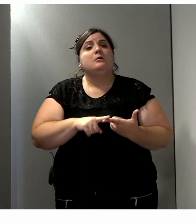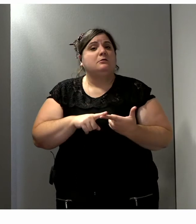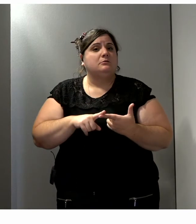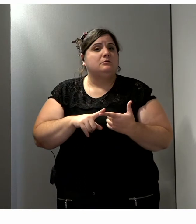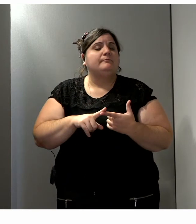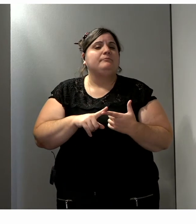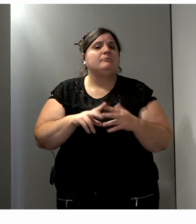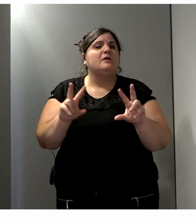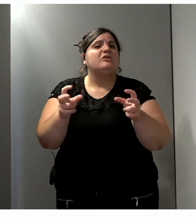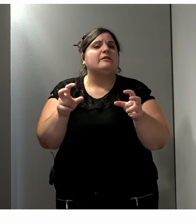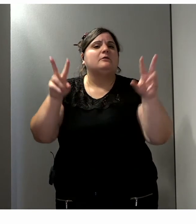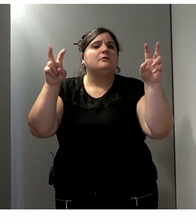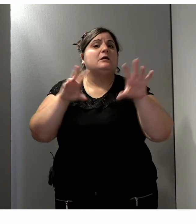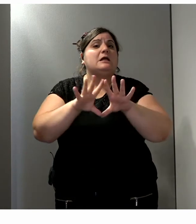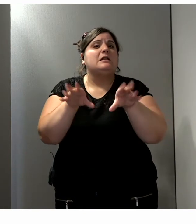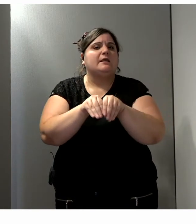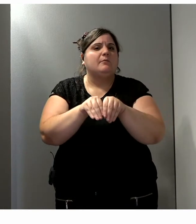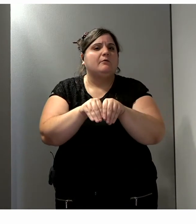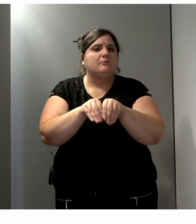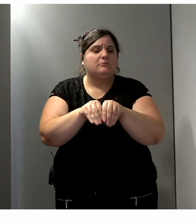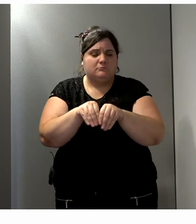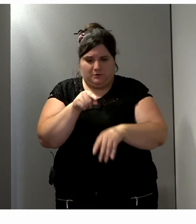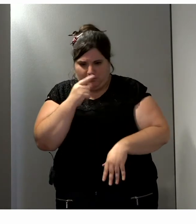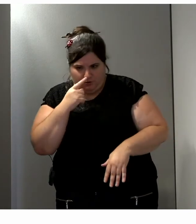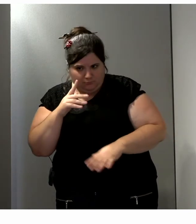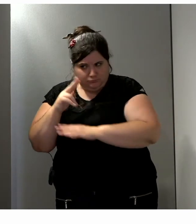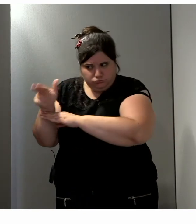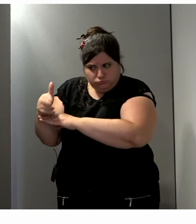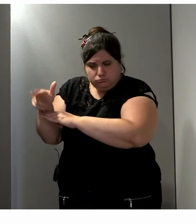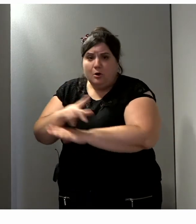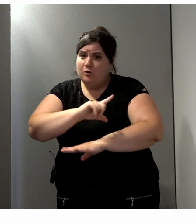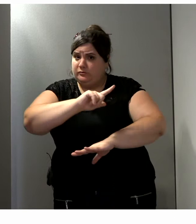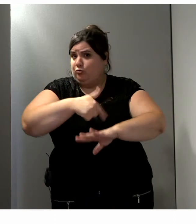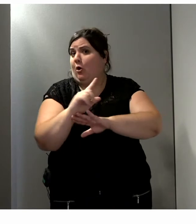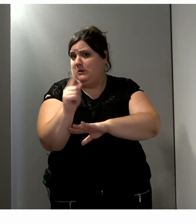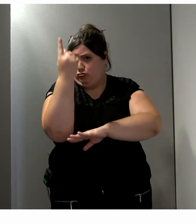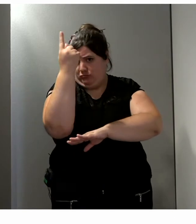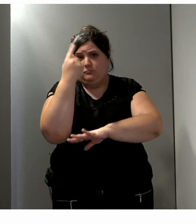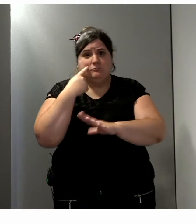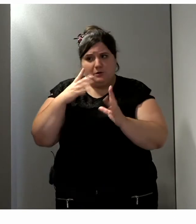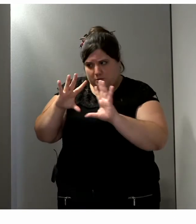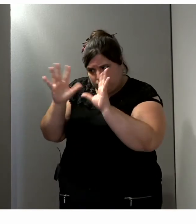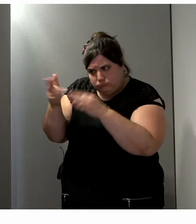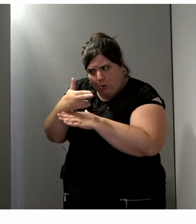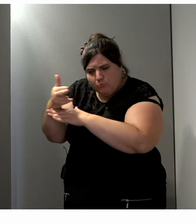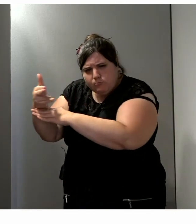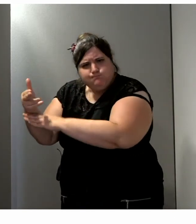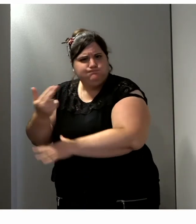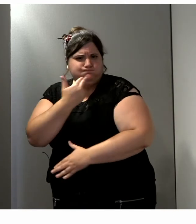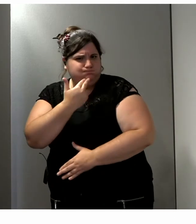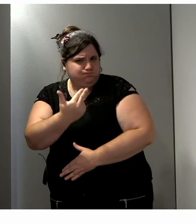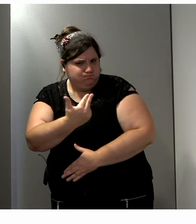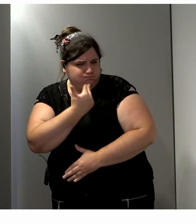a également diffusé pas moins de 2 heures par jour avec des reportages qui étaient vraiment de très grande qualité. Je